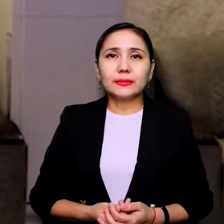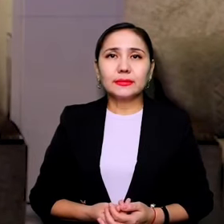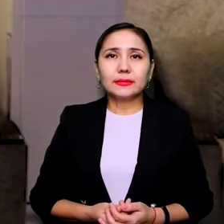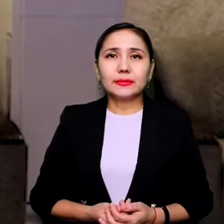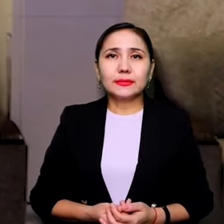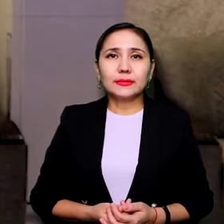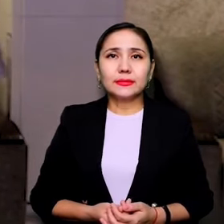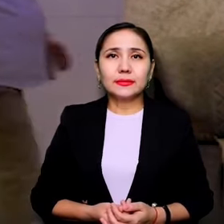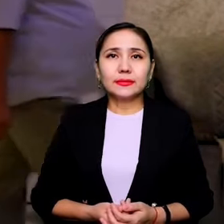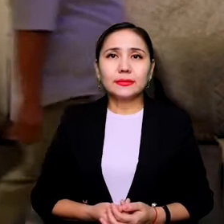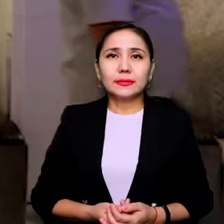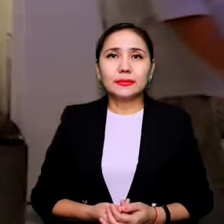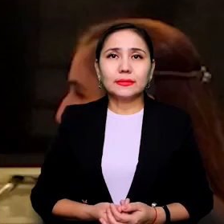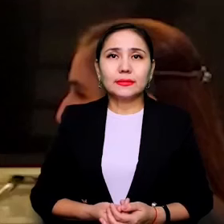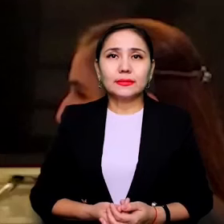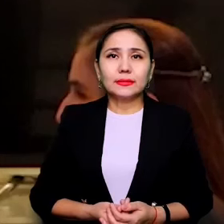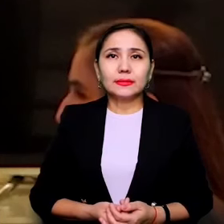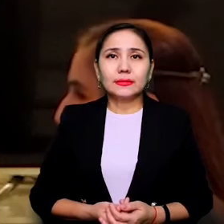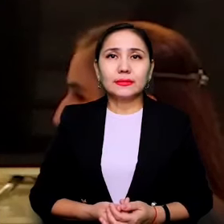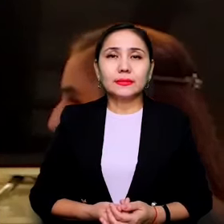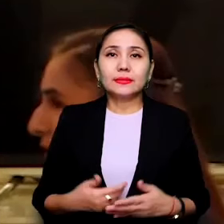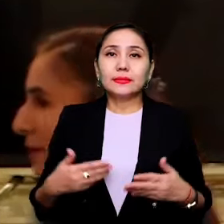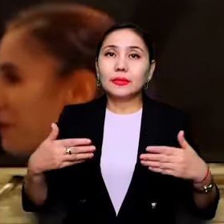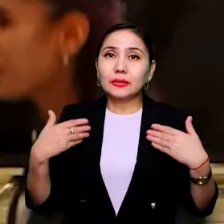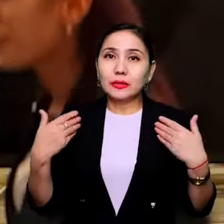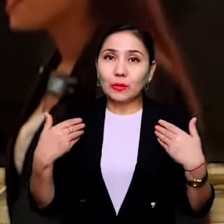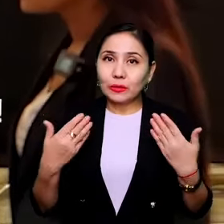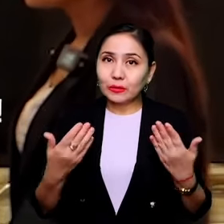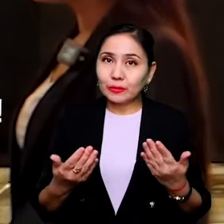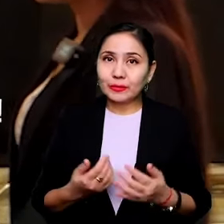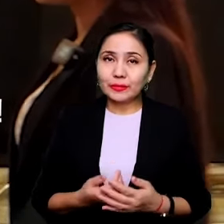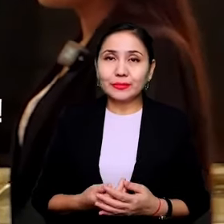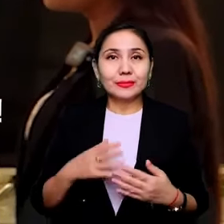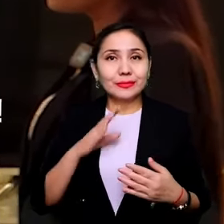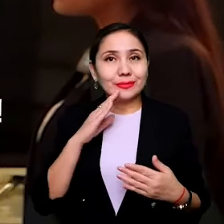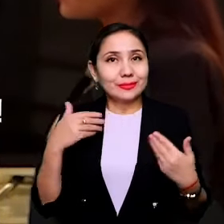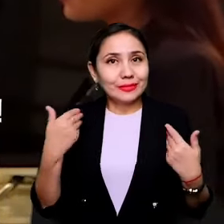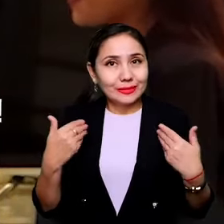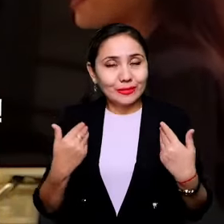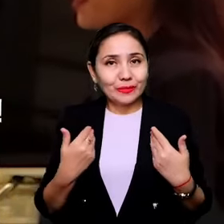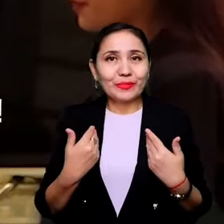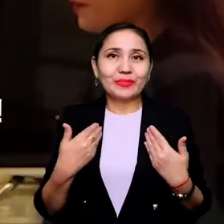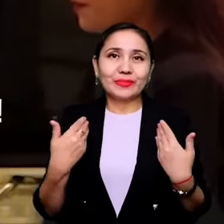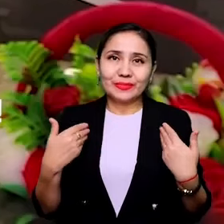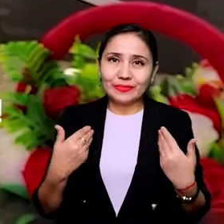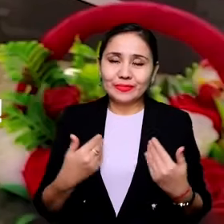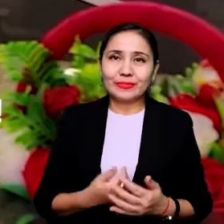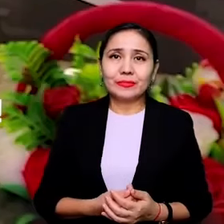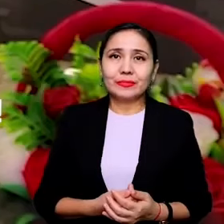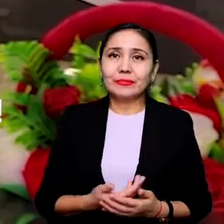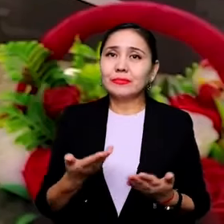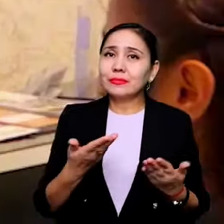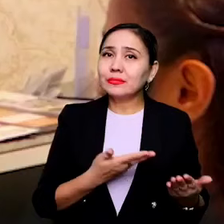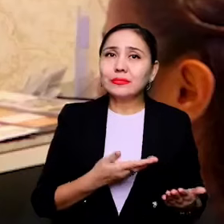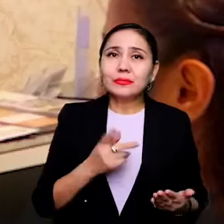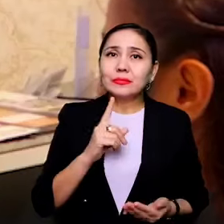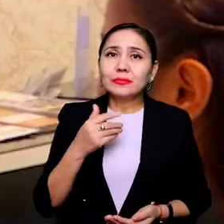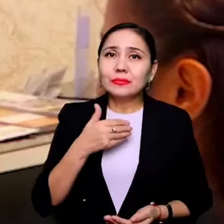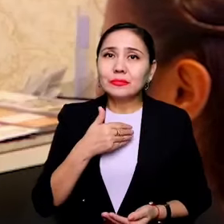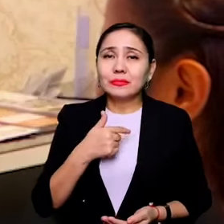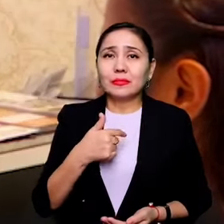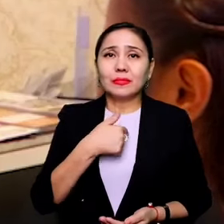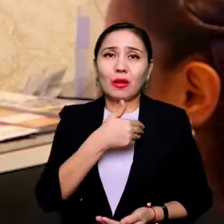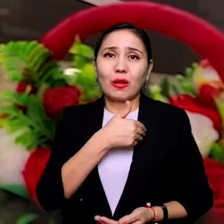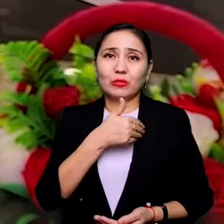kirdi. Kirishda bir nechta kulrang divan. Assalomu alaykum. Assalomu alaykum. Va alaykum assalom. Keling, xizmat. Men